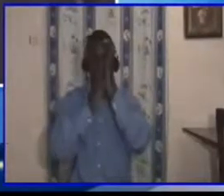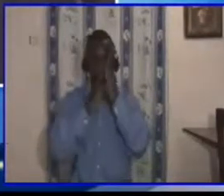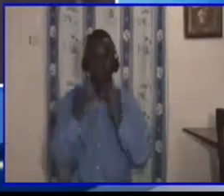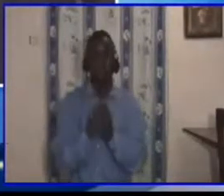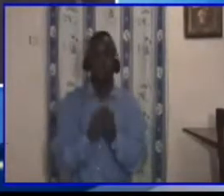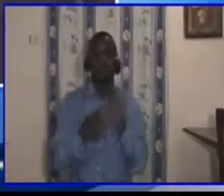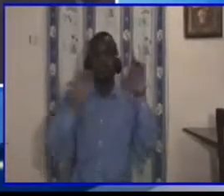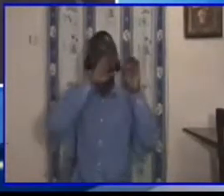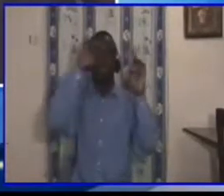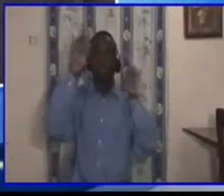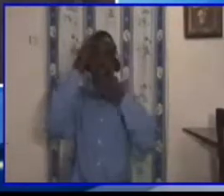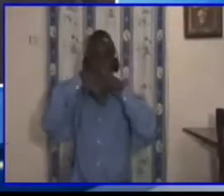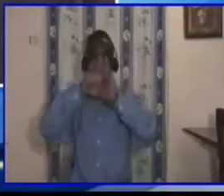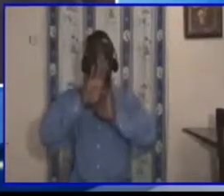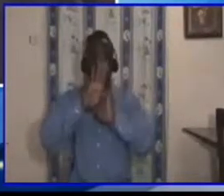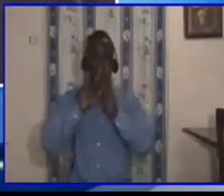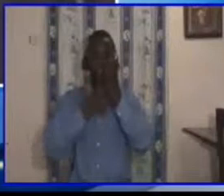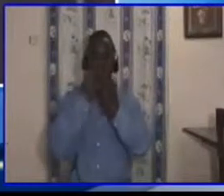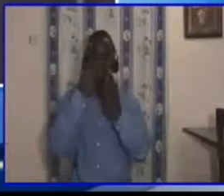sempre nel santuario